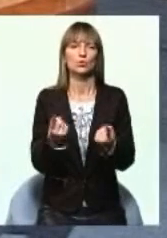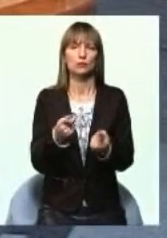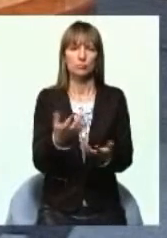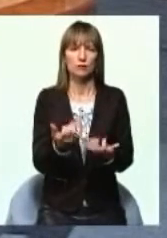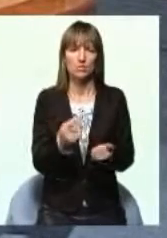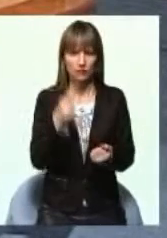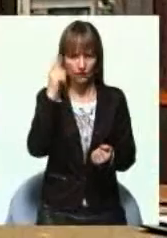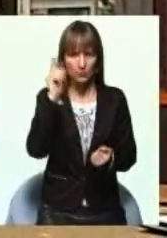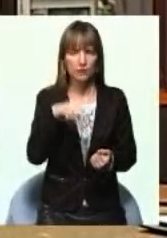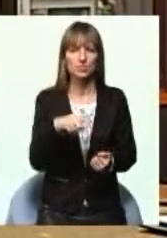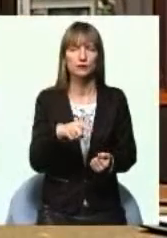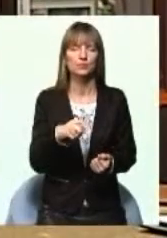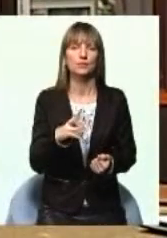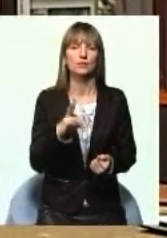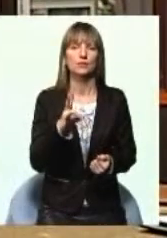відомо?